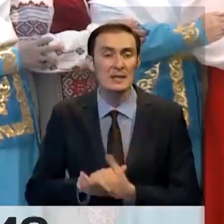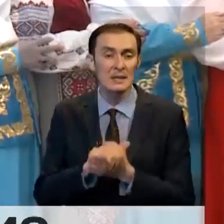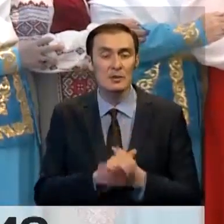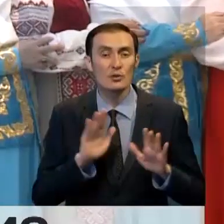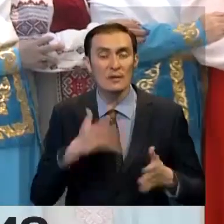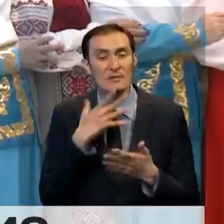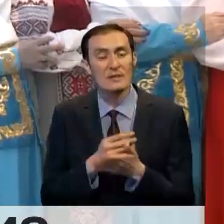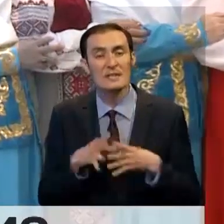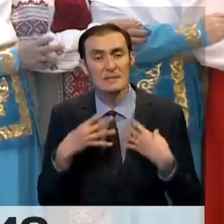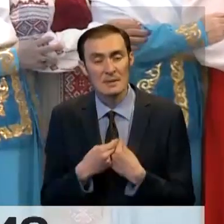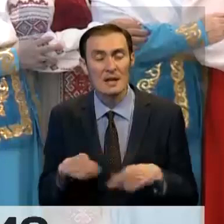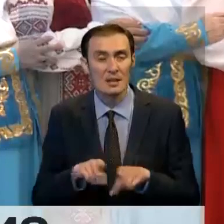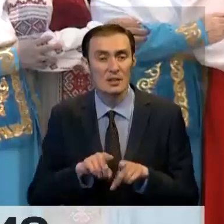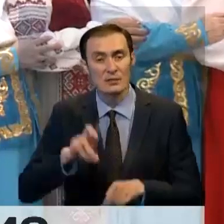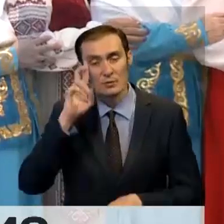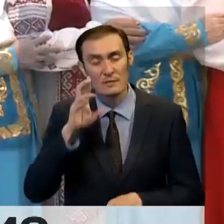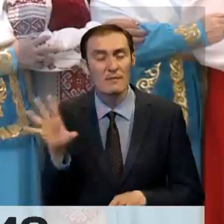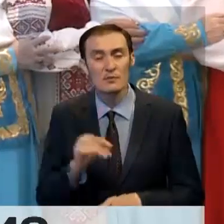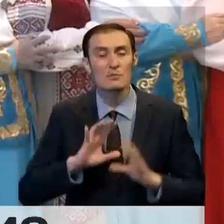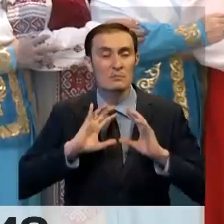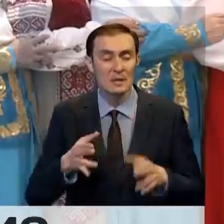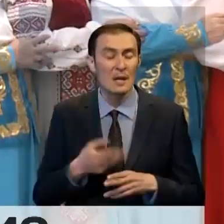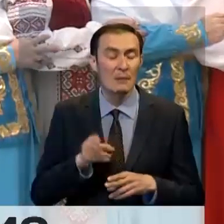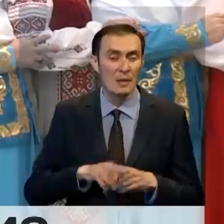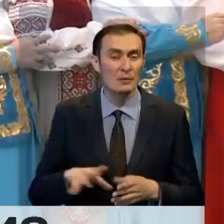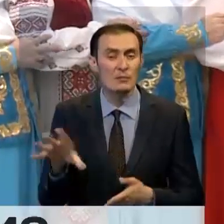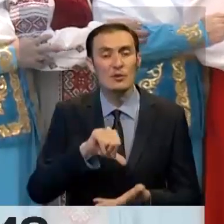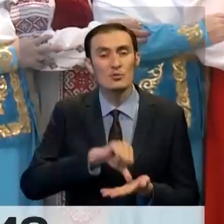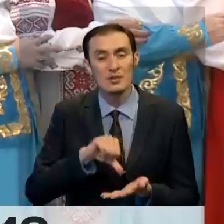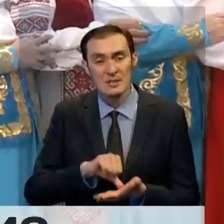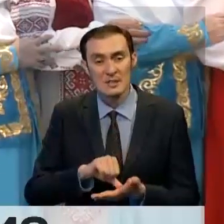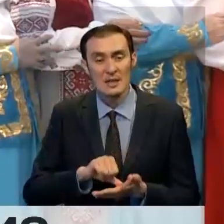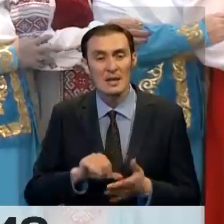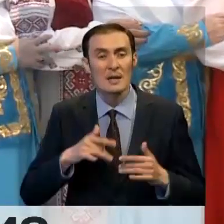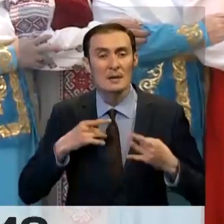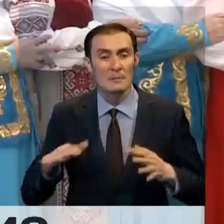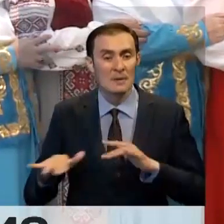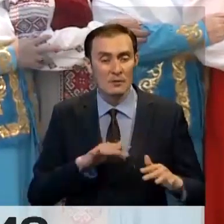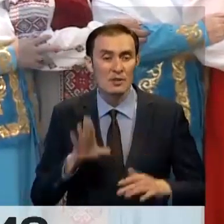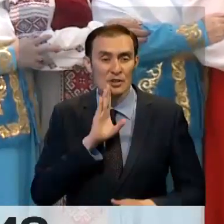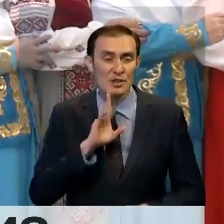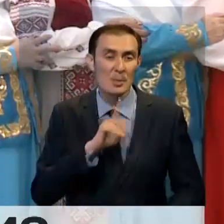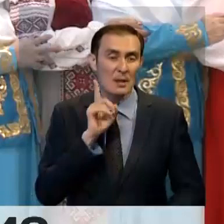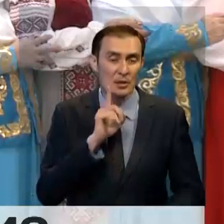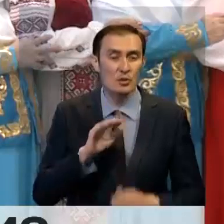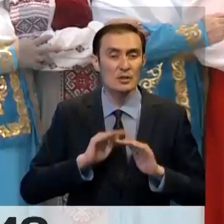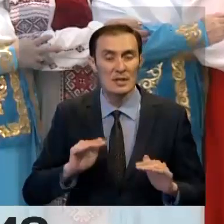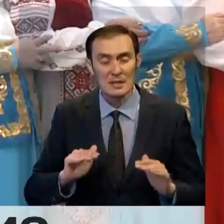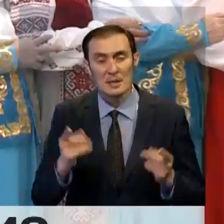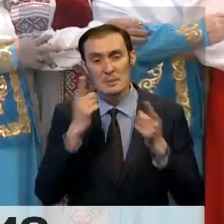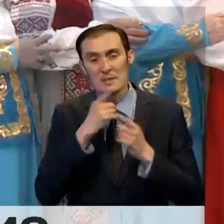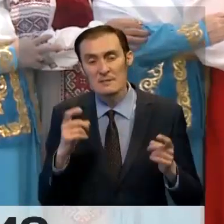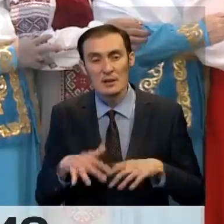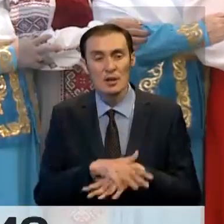только в своей семье, но и в стране, и во всем мире. Поэтому все участники перформанса, а это женщины, молодежь и дети,